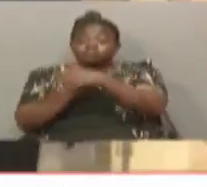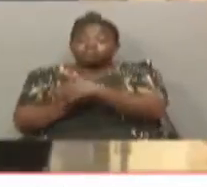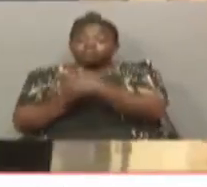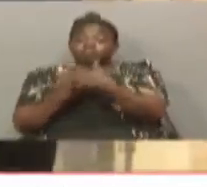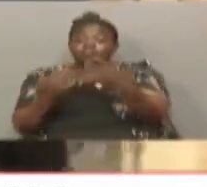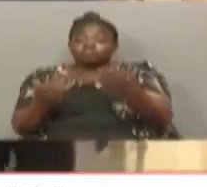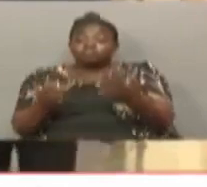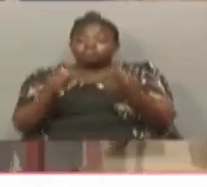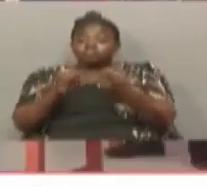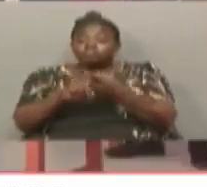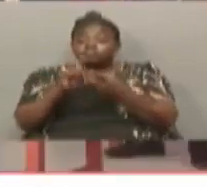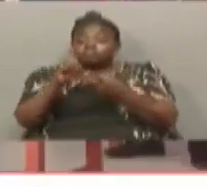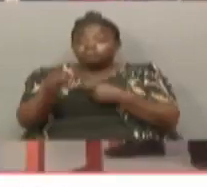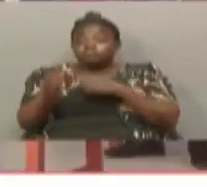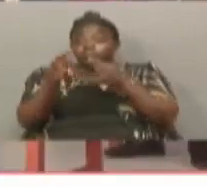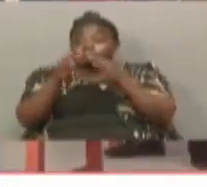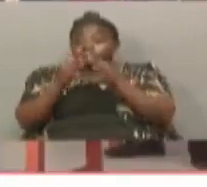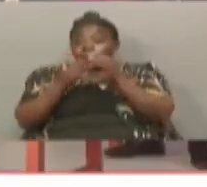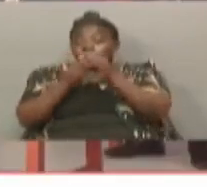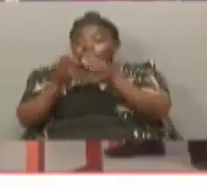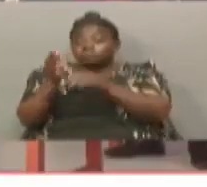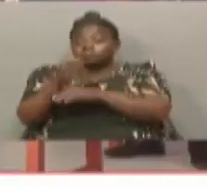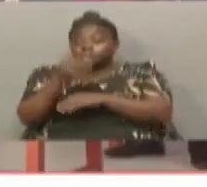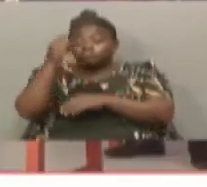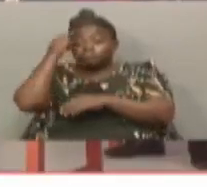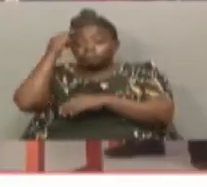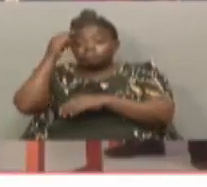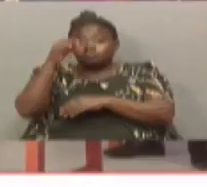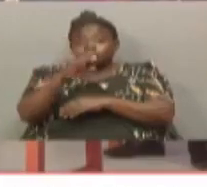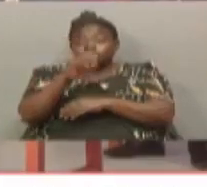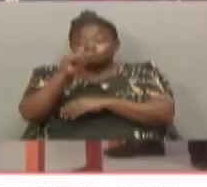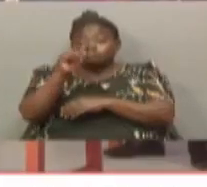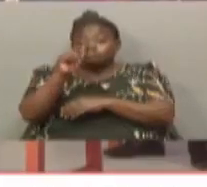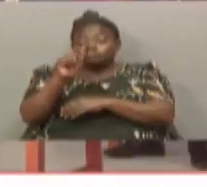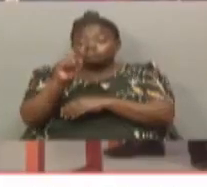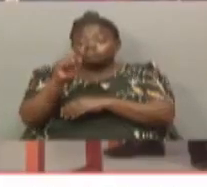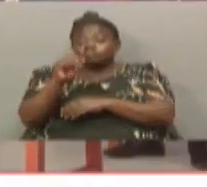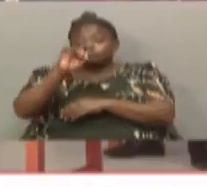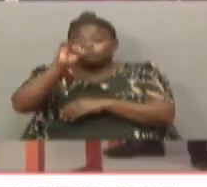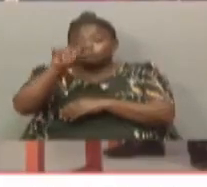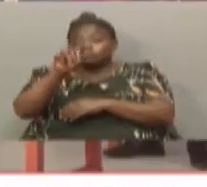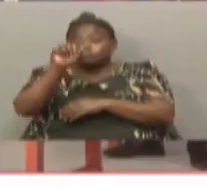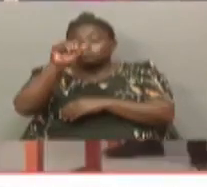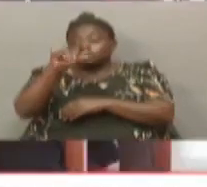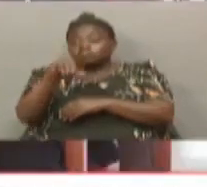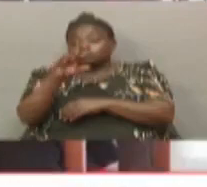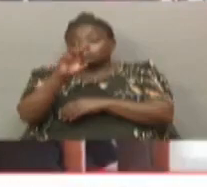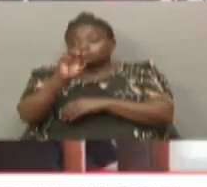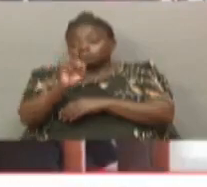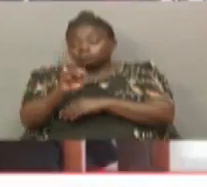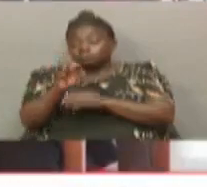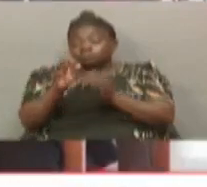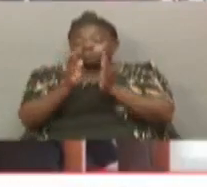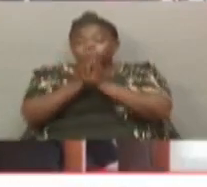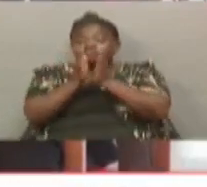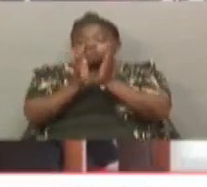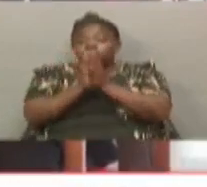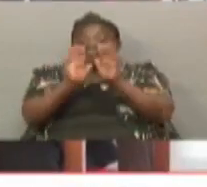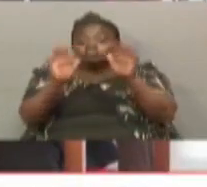ng'abataka baakulembeddwa minisita omubeezi w'ebyamawulire Joyce Nabbosa Ssebuggwawo. Pulezidenti Yoweri Museveni yawabulidde engeri y'okulemeza